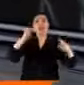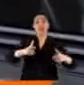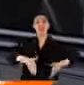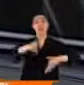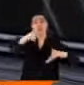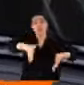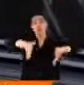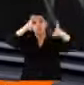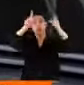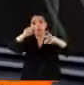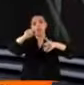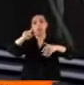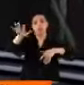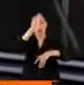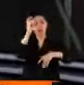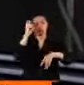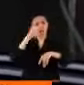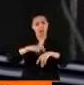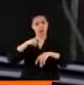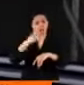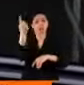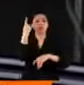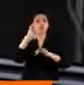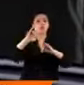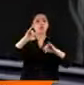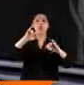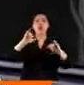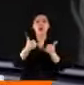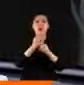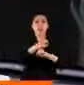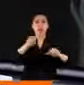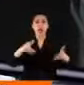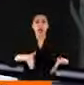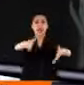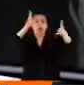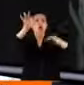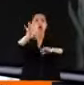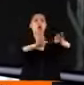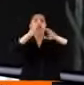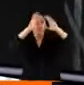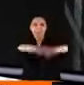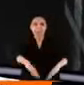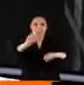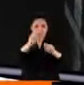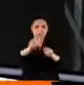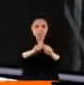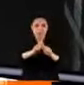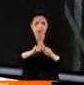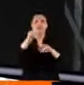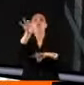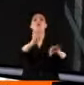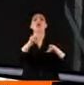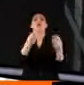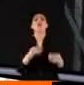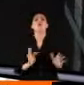Dostluk sitesiydi. Bu ismi de çok iyi hatırlayacaksınız. Dün ağır hasarlı o sitenin kontrollü yıkımı yapılacaktı ancak planlandığı